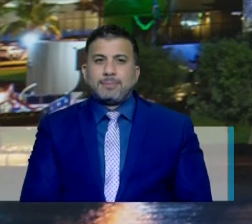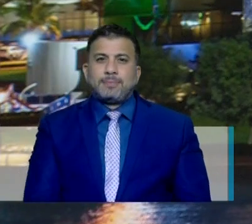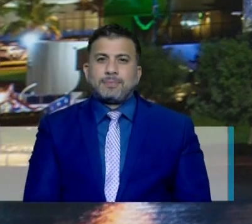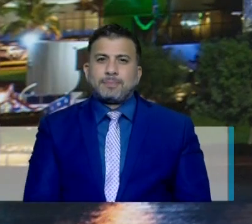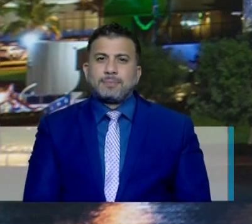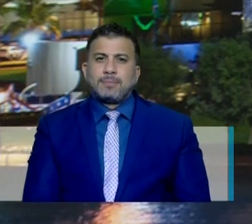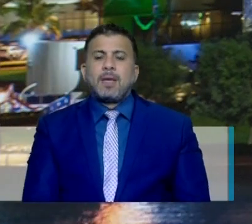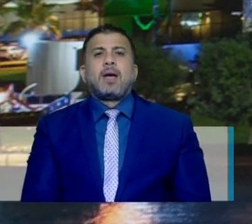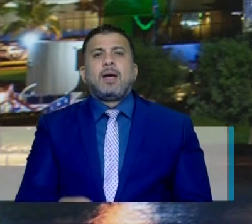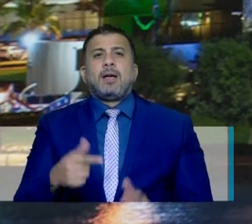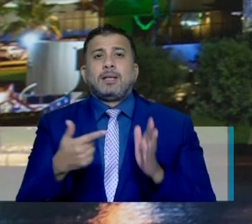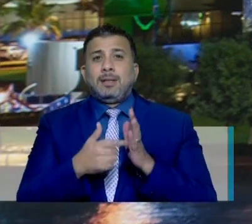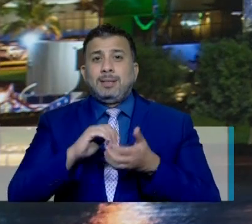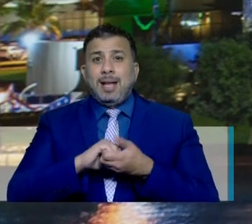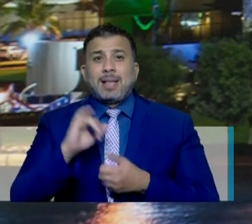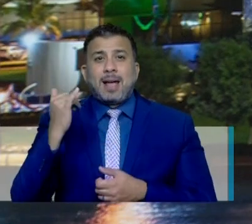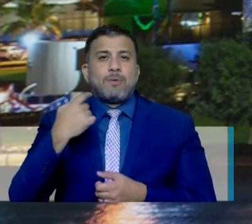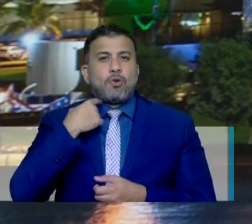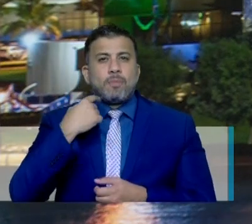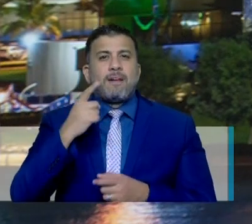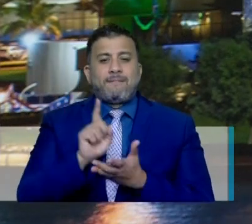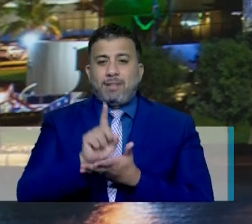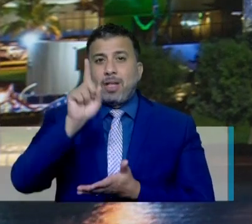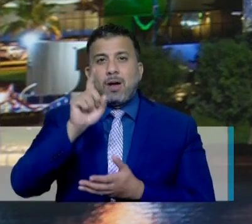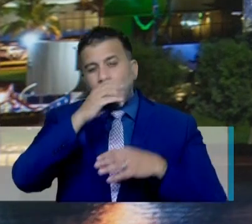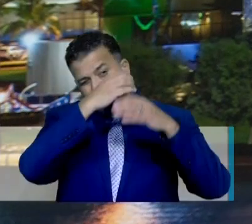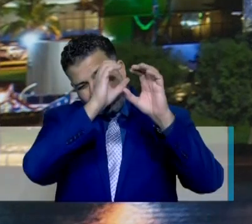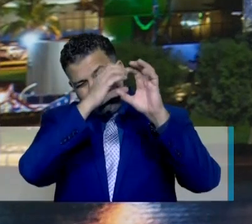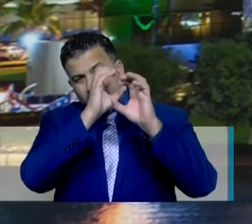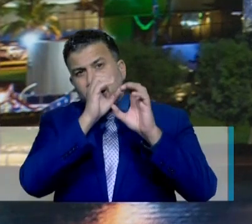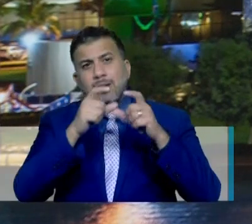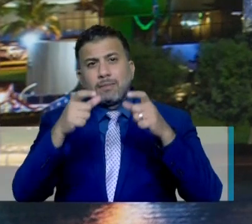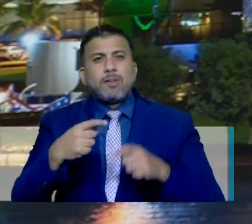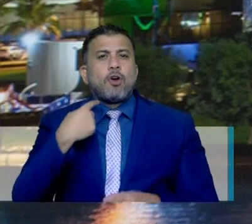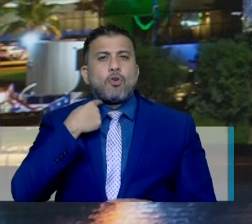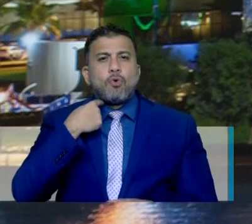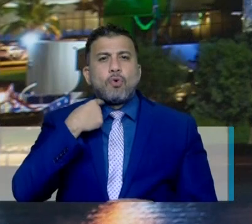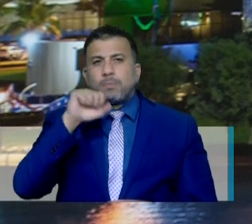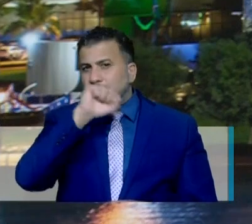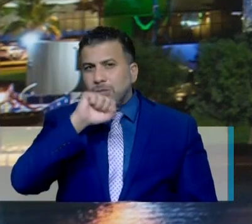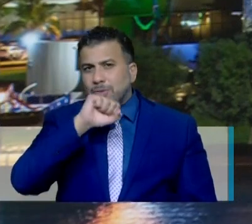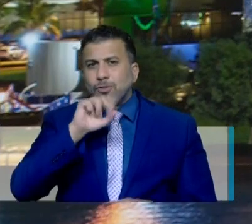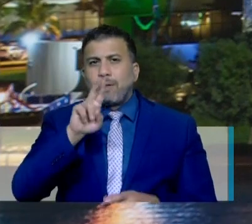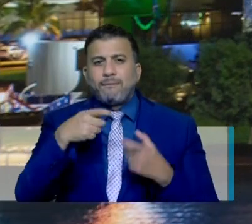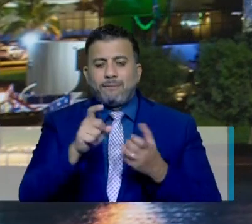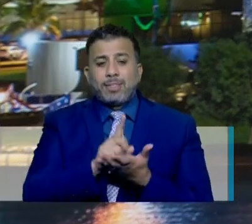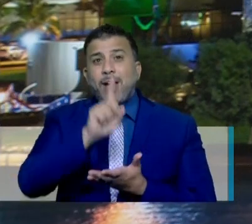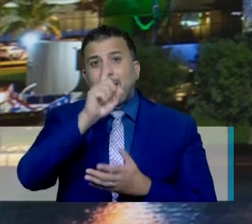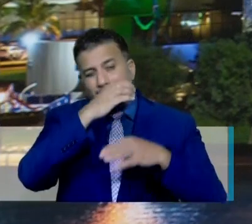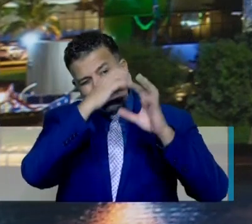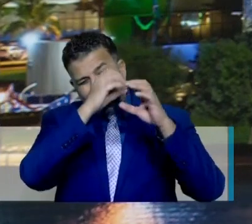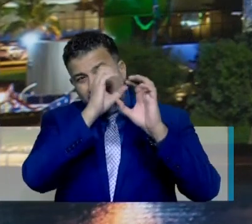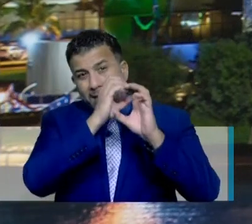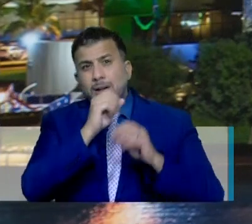نظمت جامعه الشارقه والاتحاد العربي لعلوم الفضاء والفلك في مقر اكاديميه الشارقه لعلوم وتكنولوجيا الفضاء